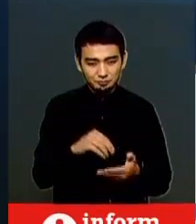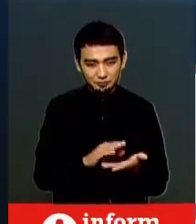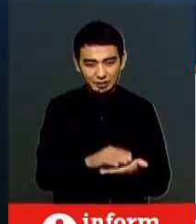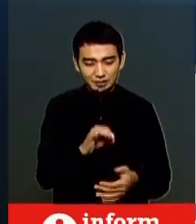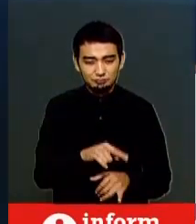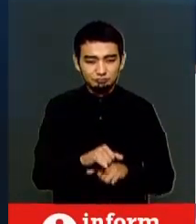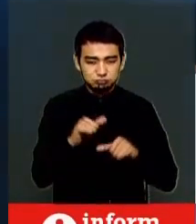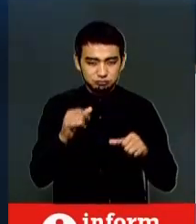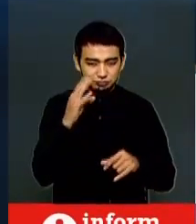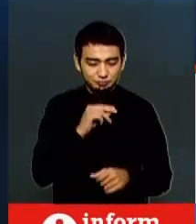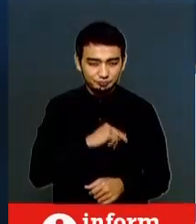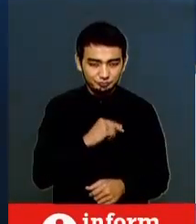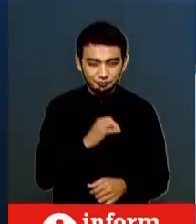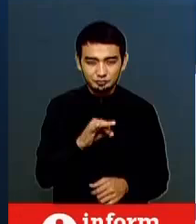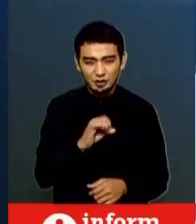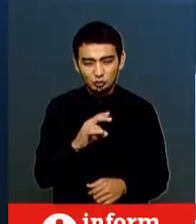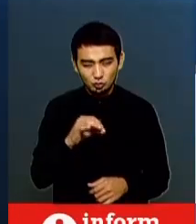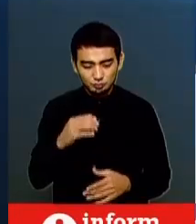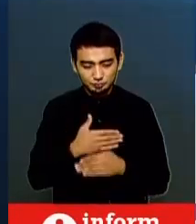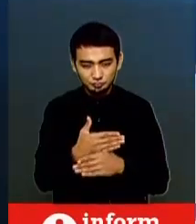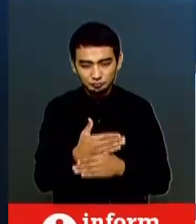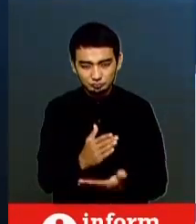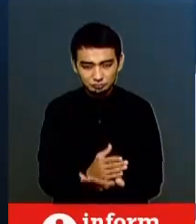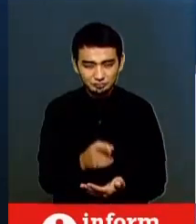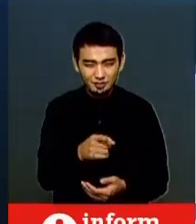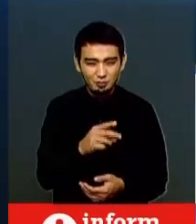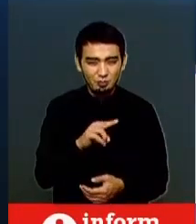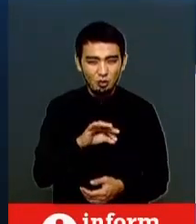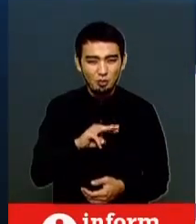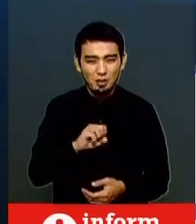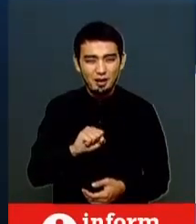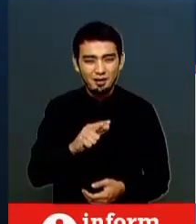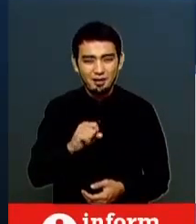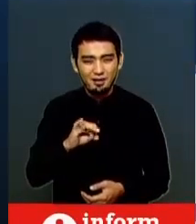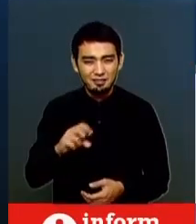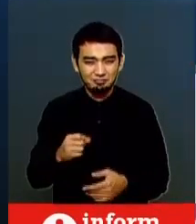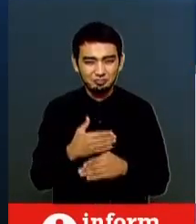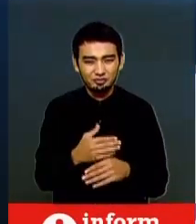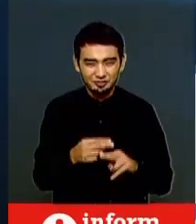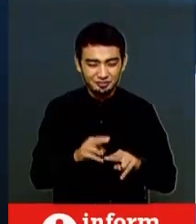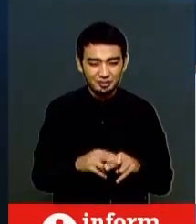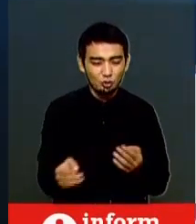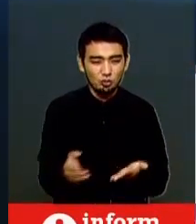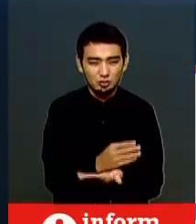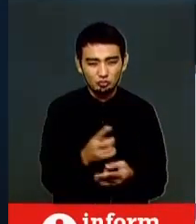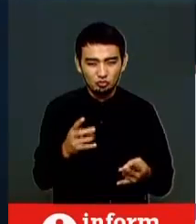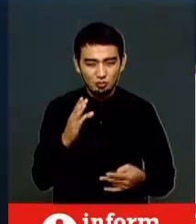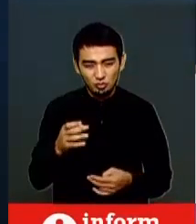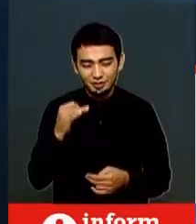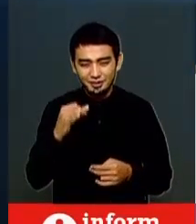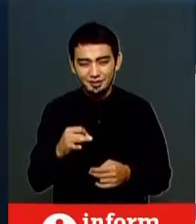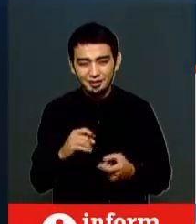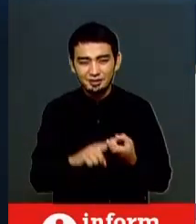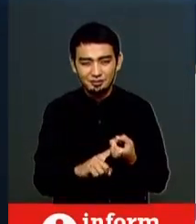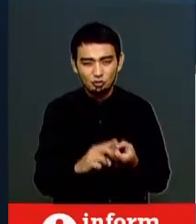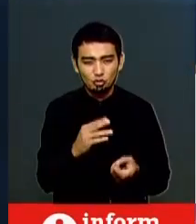К примеру, институт помогаек. Избавиться от них крайне затруднительно, поскольку в них есть потребность. Их нужно легализовать через дополнительные